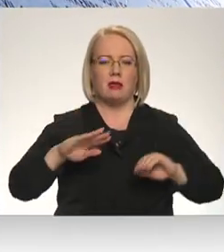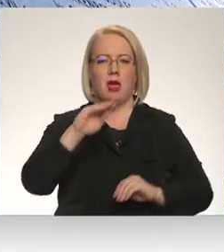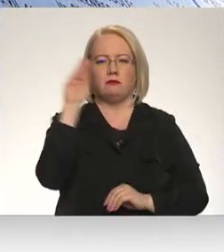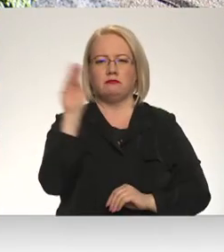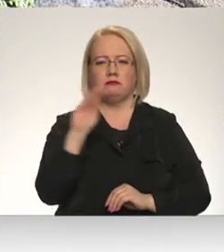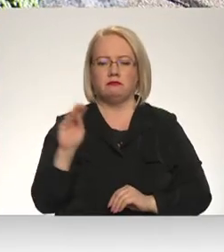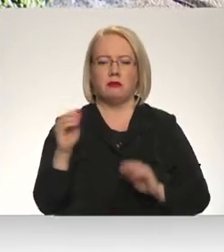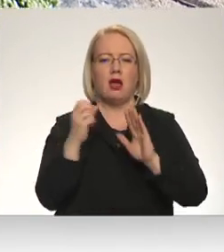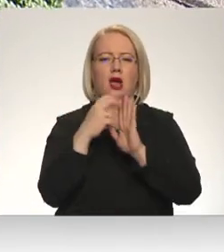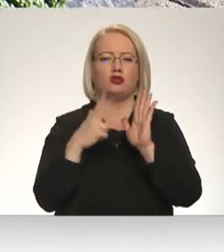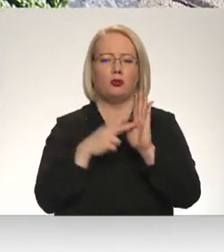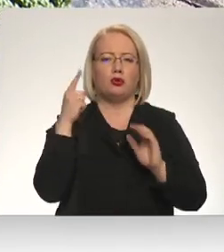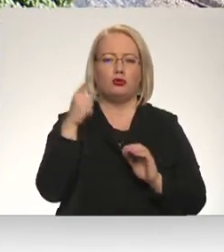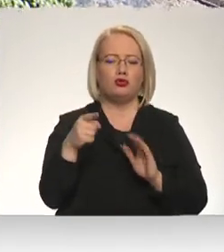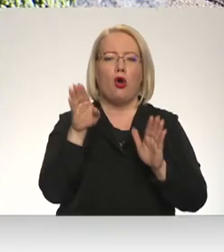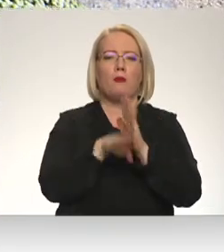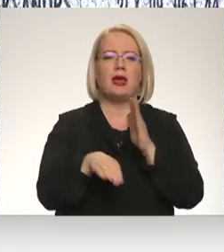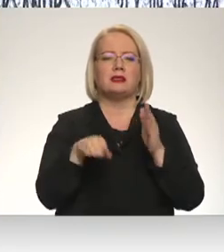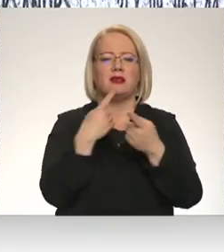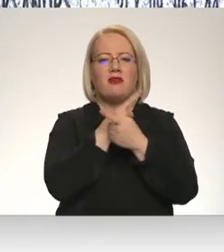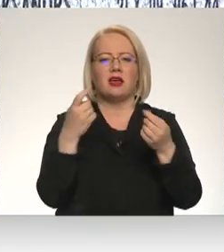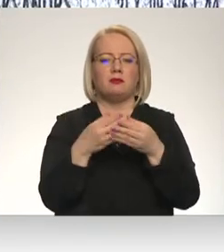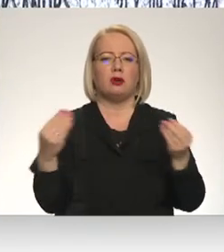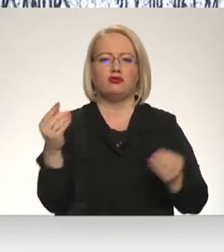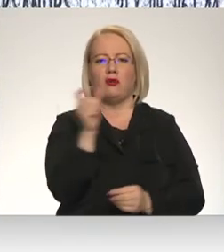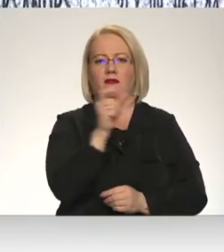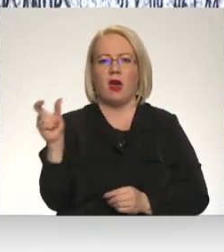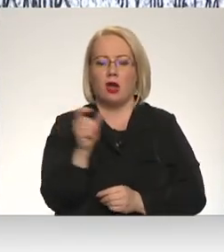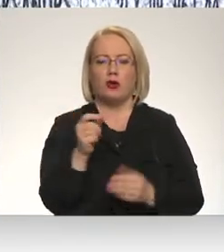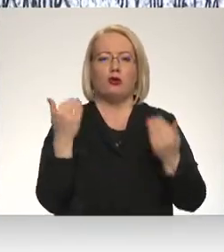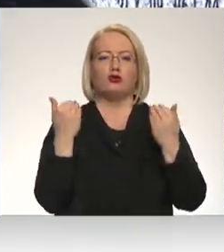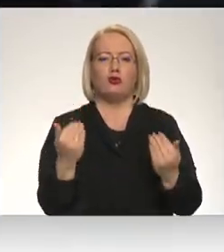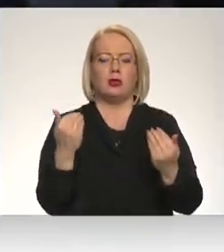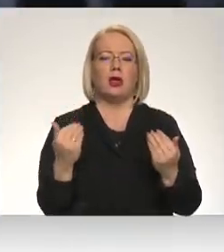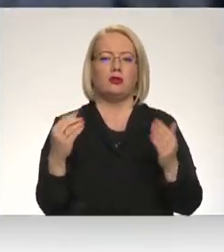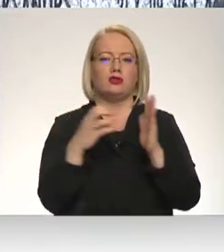000 krītušo un bezvēstu pazudušo vārdi, un pie tiem šodien leģionāra